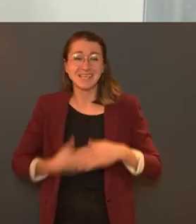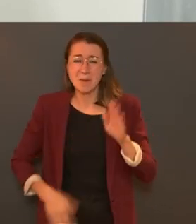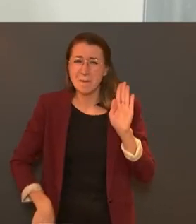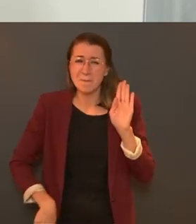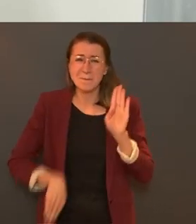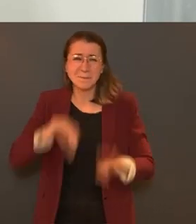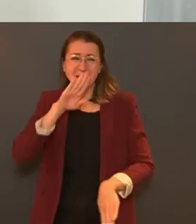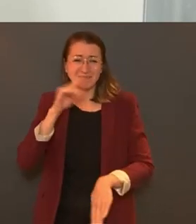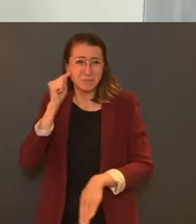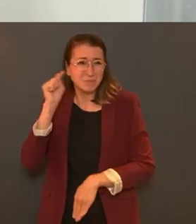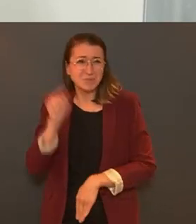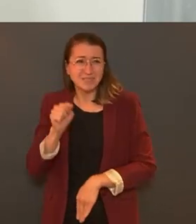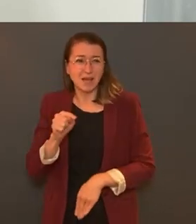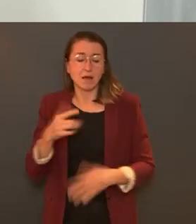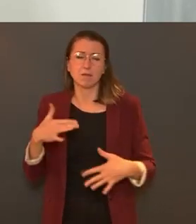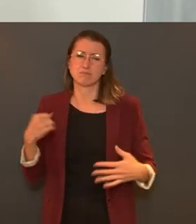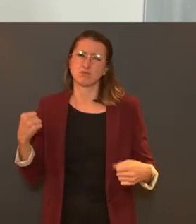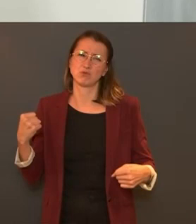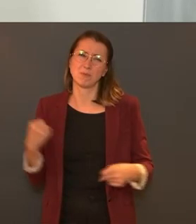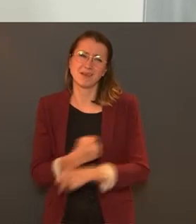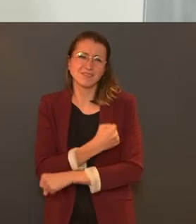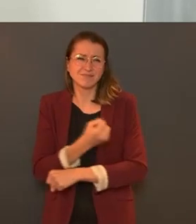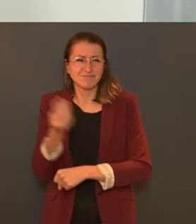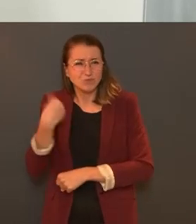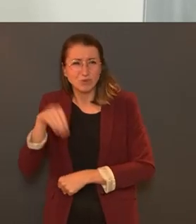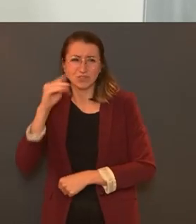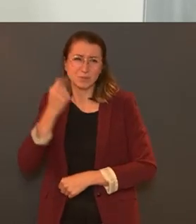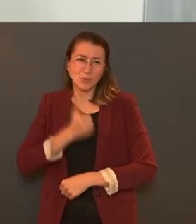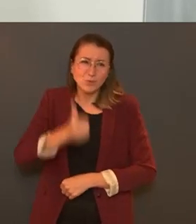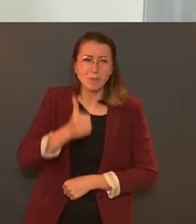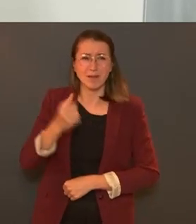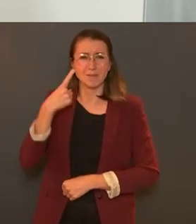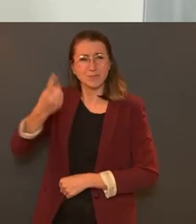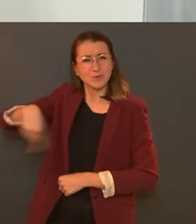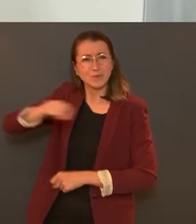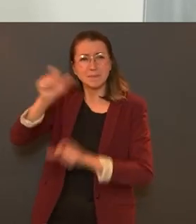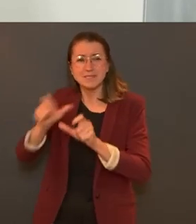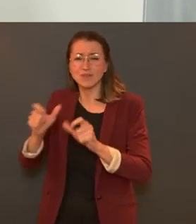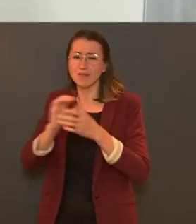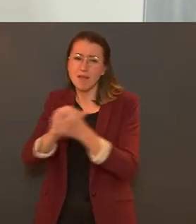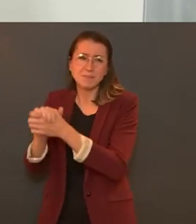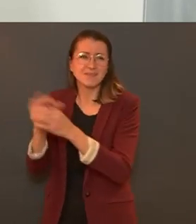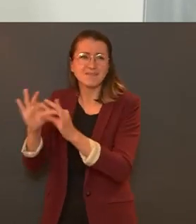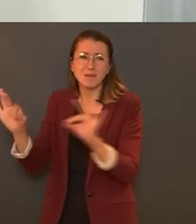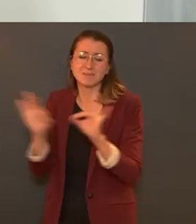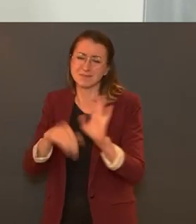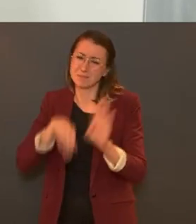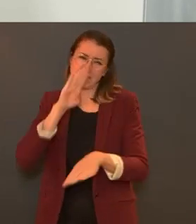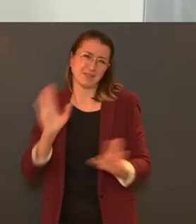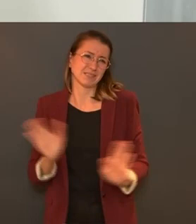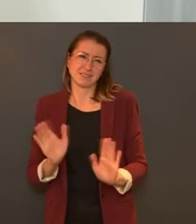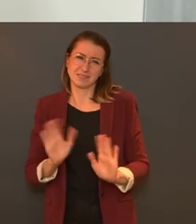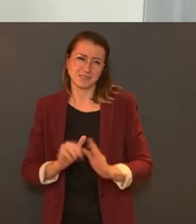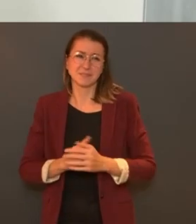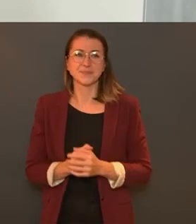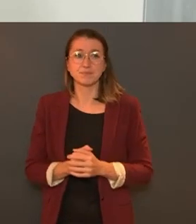se mettre en danger ou de mettre en danger ses proches. En moyenne, nous comptons aujourd'hui 53 nouvelles hospitalisations par